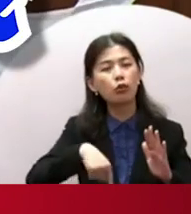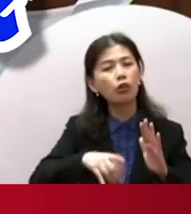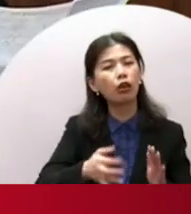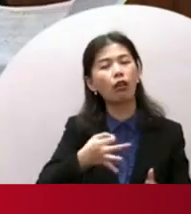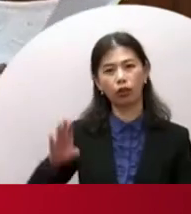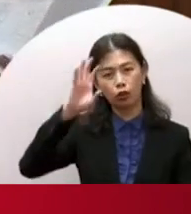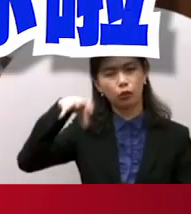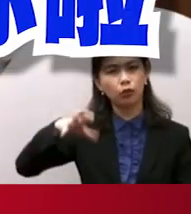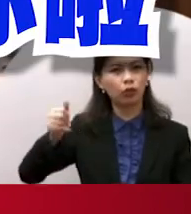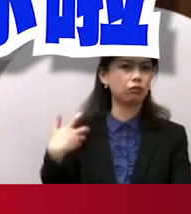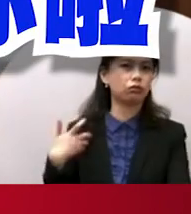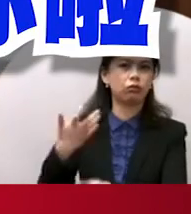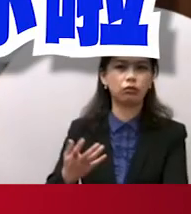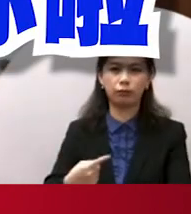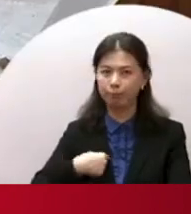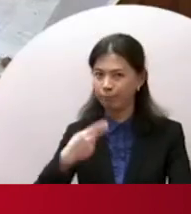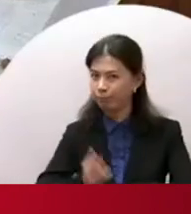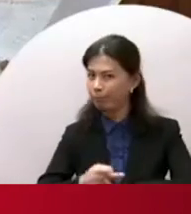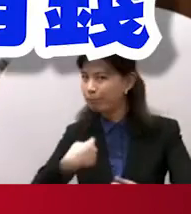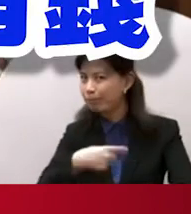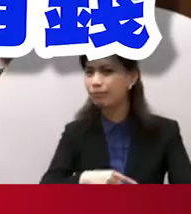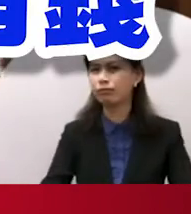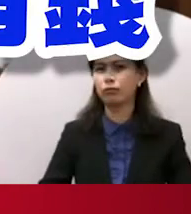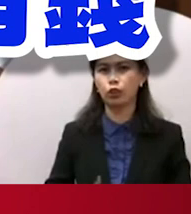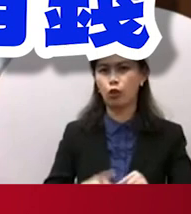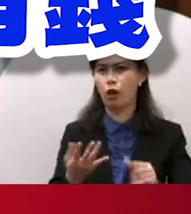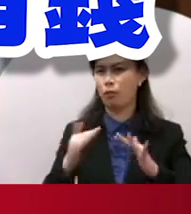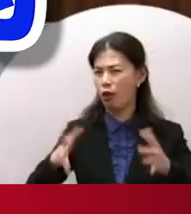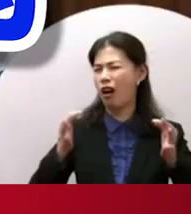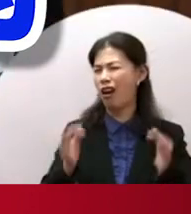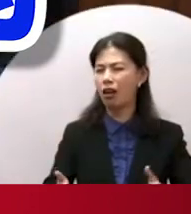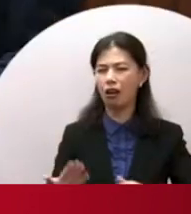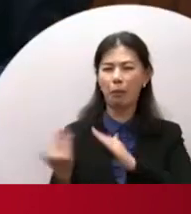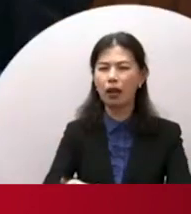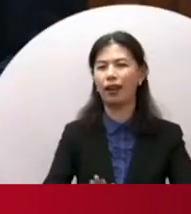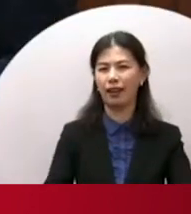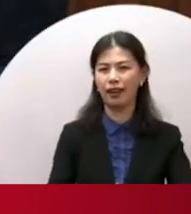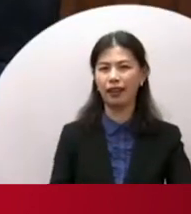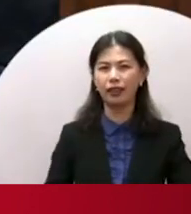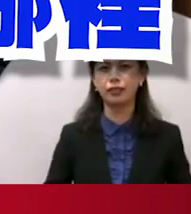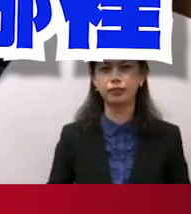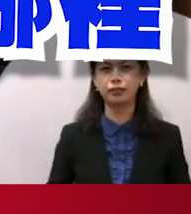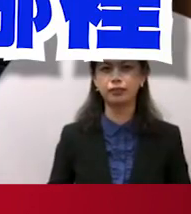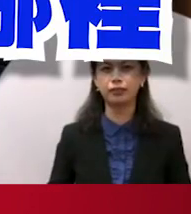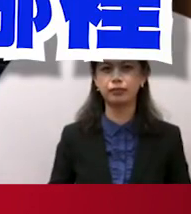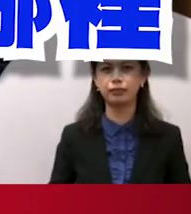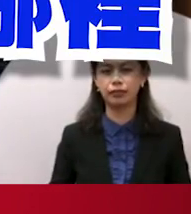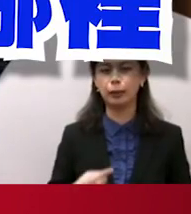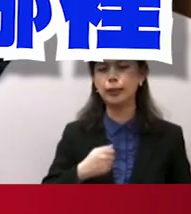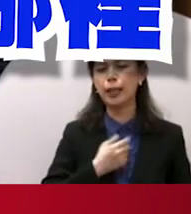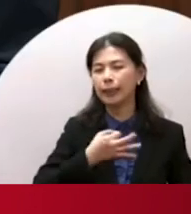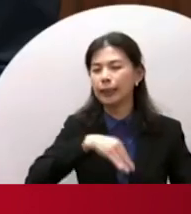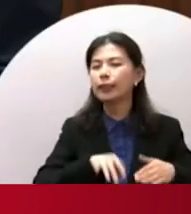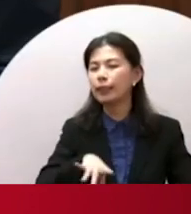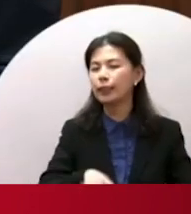来找我，我干几波好你了。中华民国很有钱的，不会倒的。哦，那我知道钱藏在哪